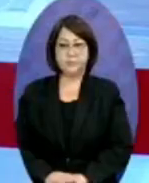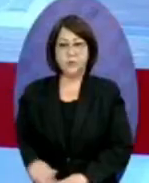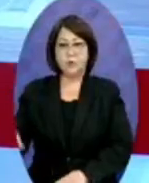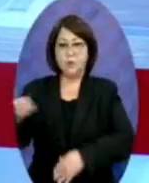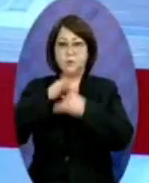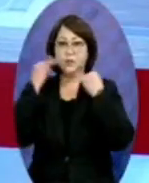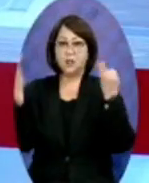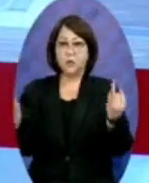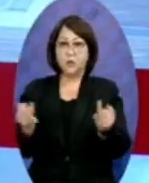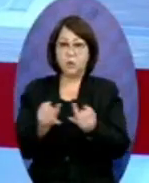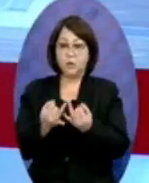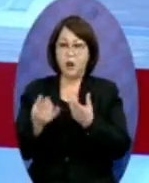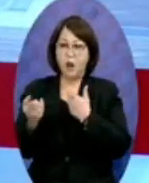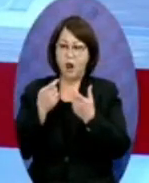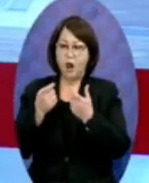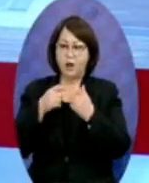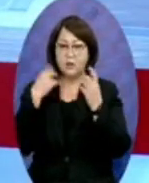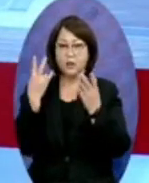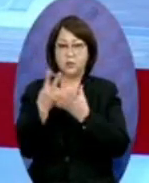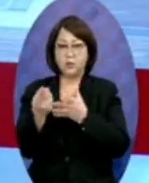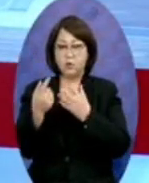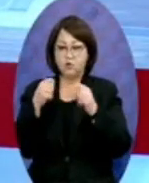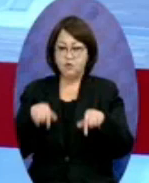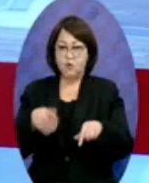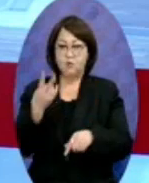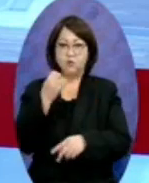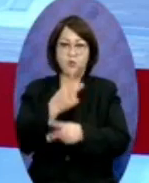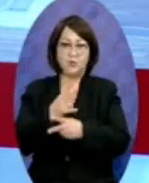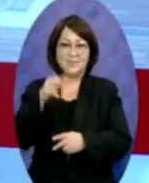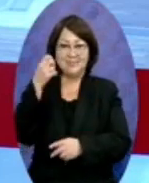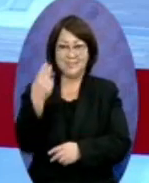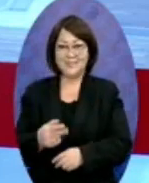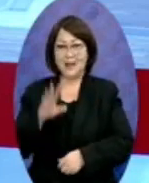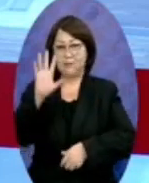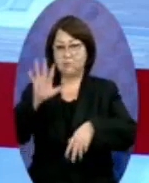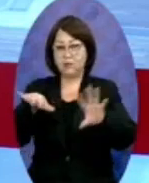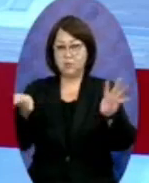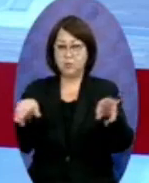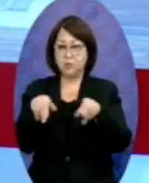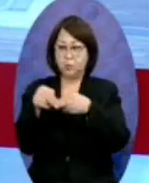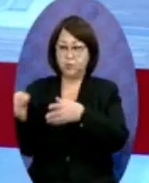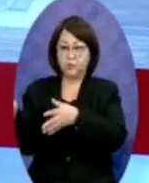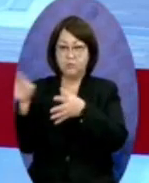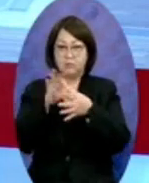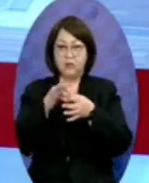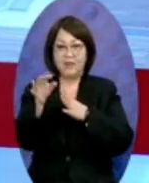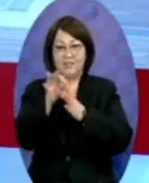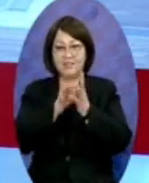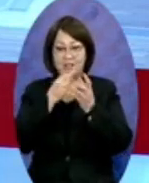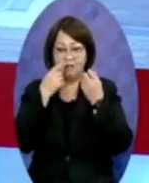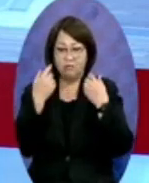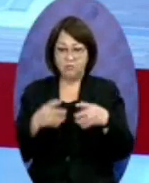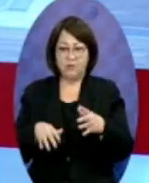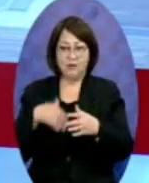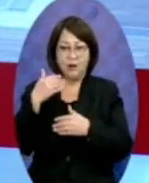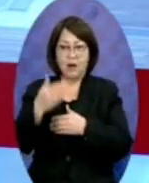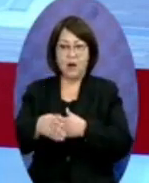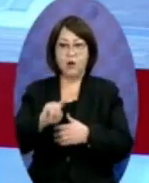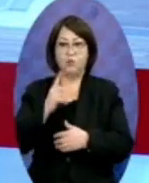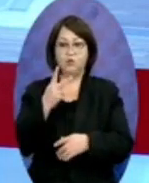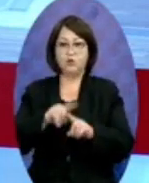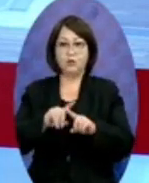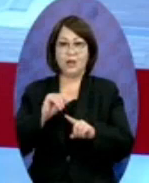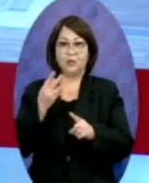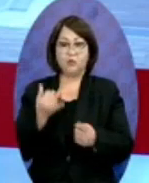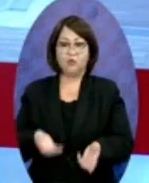Улсын хурлын чуулганы нэгдсэн хуралдаанаар өнөөдөр үндсэн хуулийн цэцийн 15 дугаар дүгнэлтийг хэлэлцлээ. Харин үүний дараа хүнсгэл аж ахуй хөнгө үйлдвэрийн сайдыг томилох асуудлыг